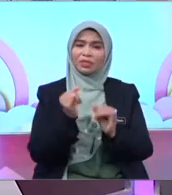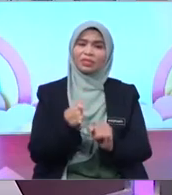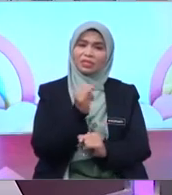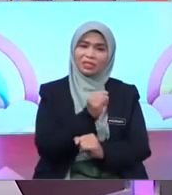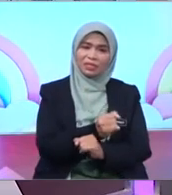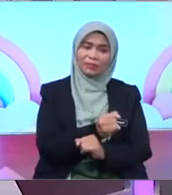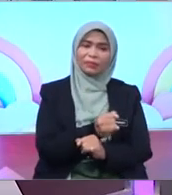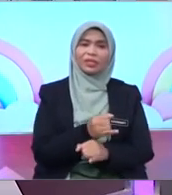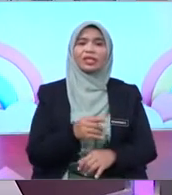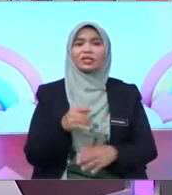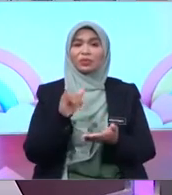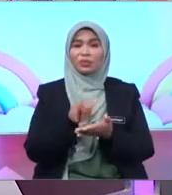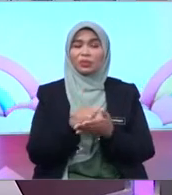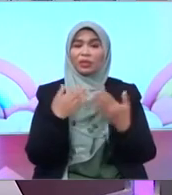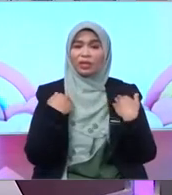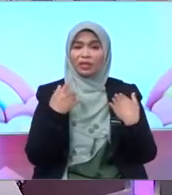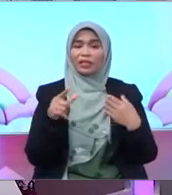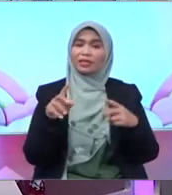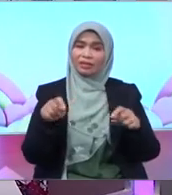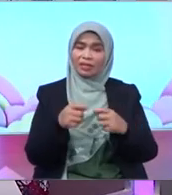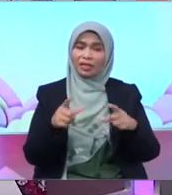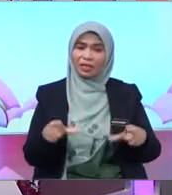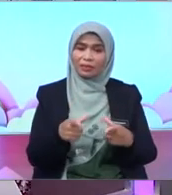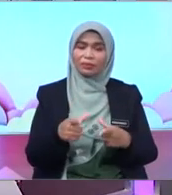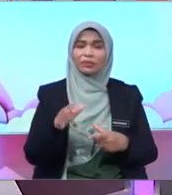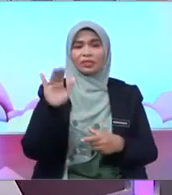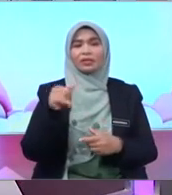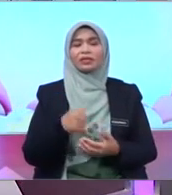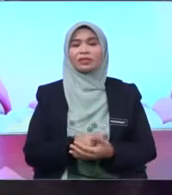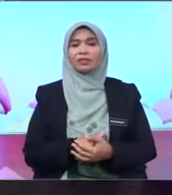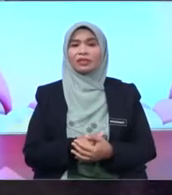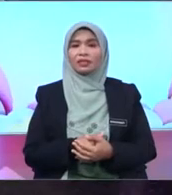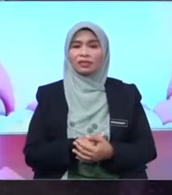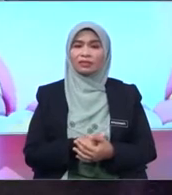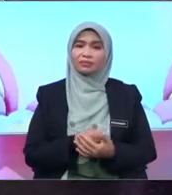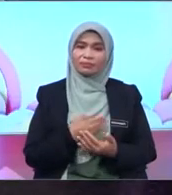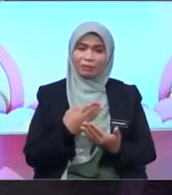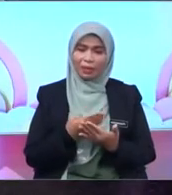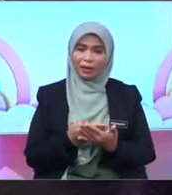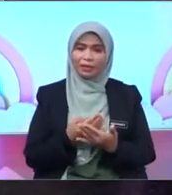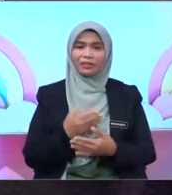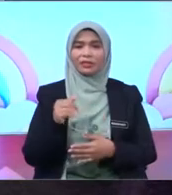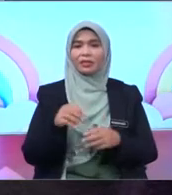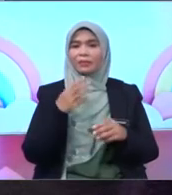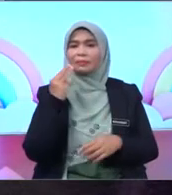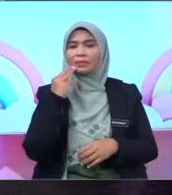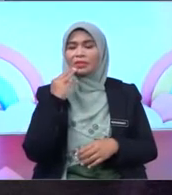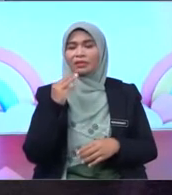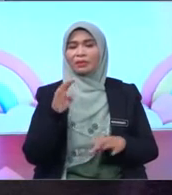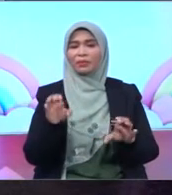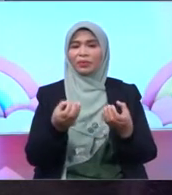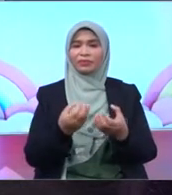itu ada tindakan tepat tingkah laku yang sepatutnya yang Mira W beton